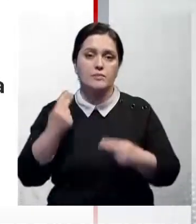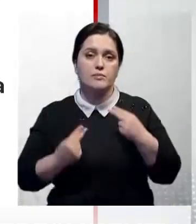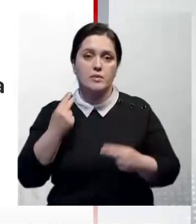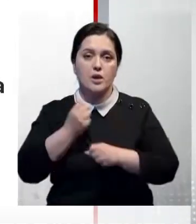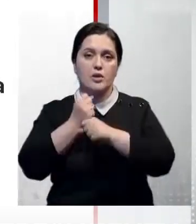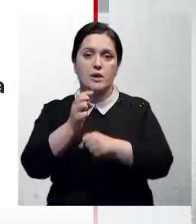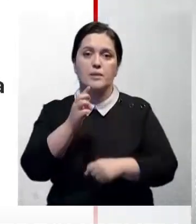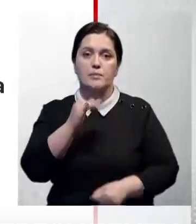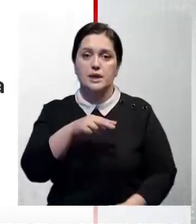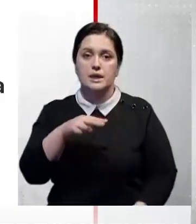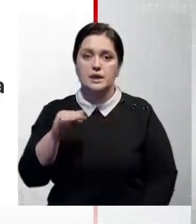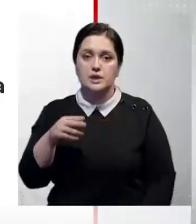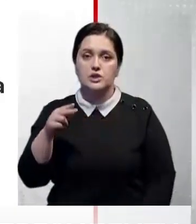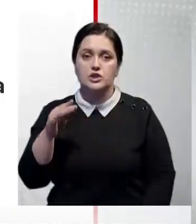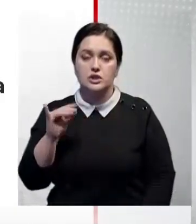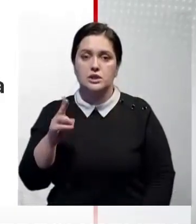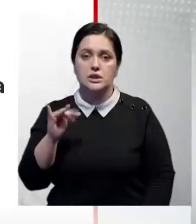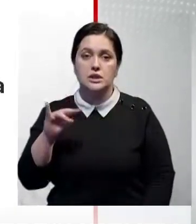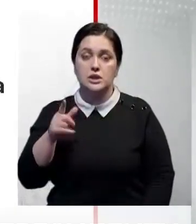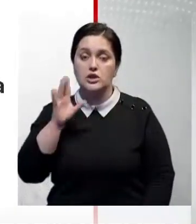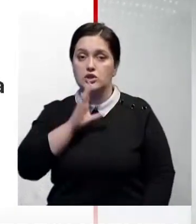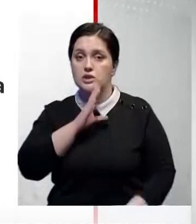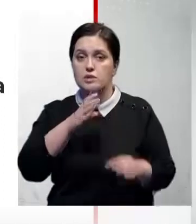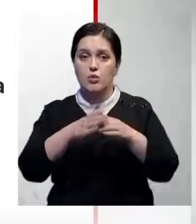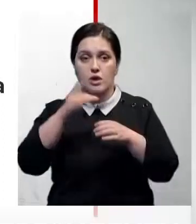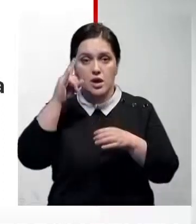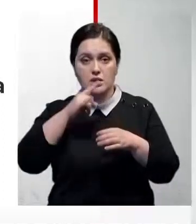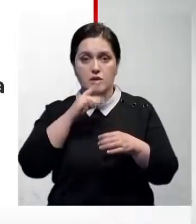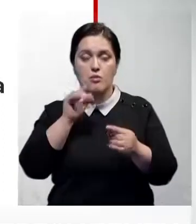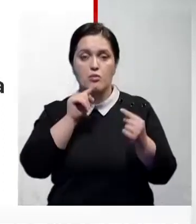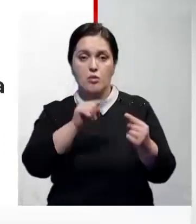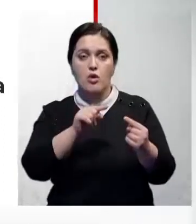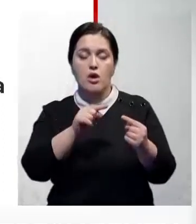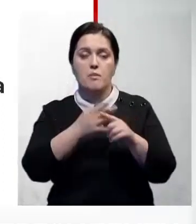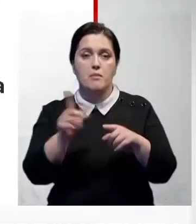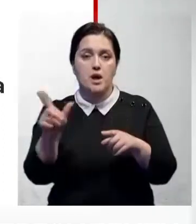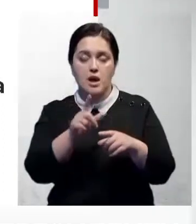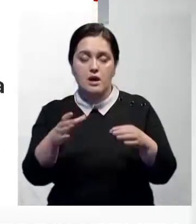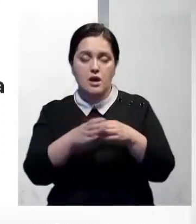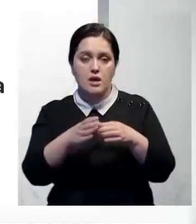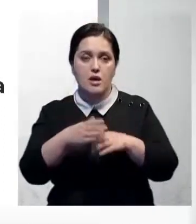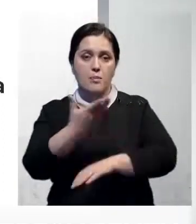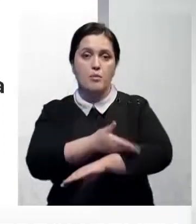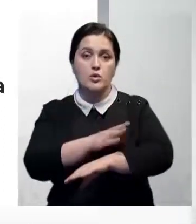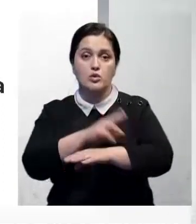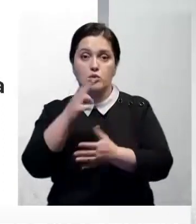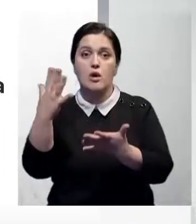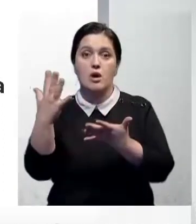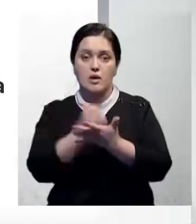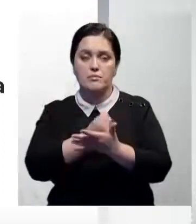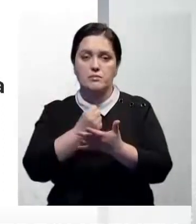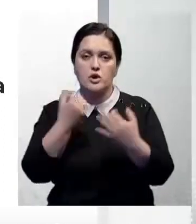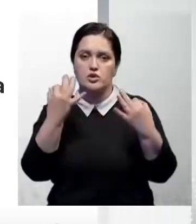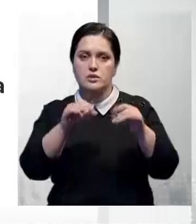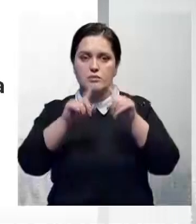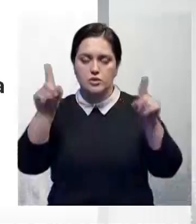Кубка Билли Джин Кинга. Женская сборная Казахстана по теннису сыграет против команды Польши. Победитель данной встречи получит путевку